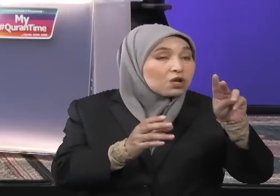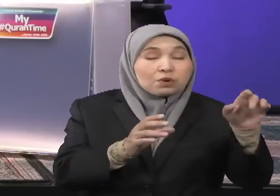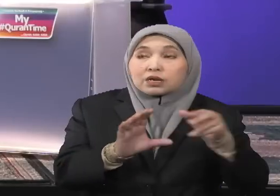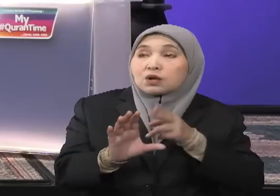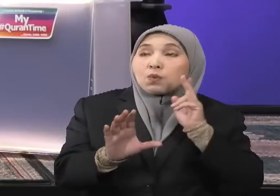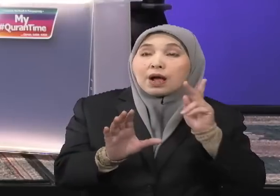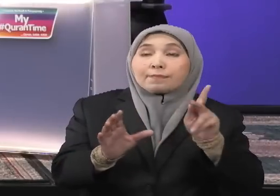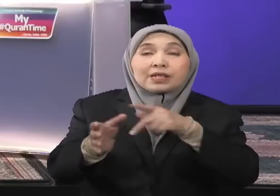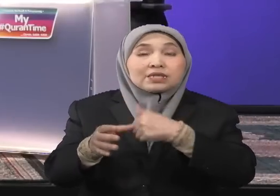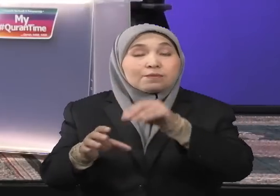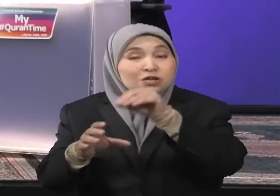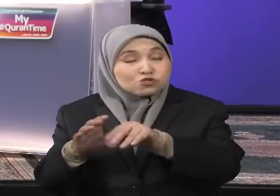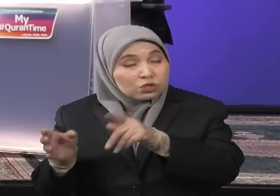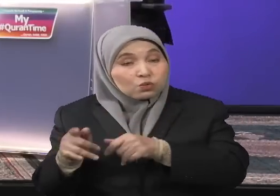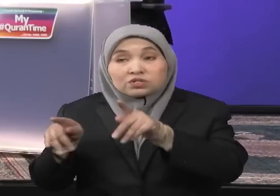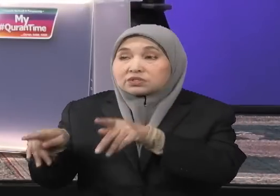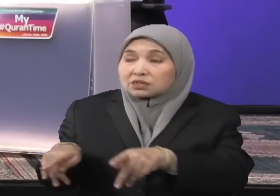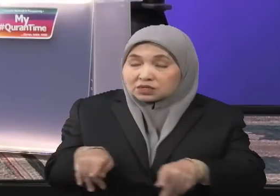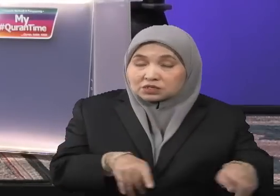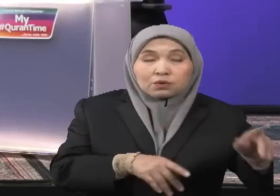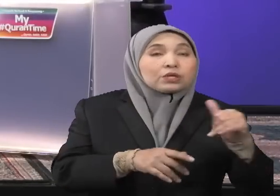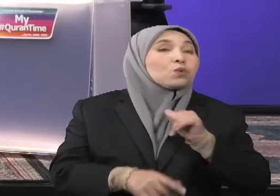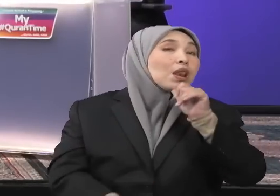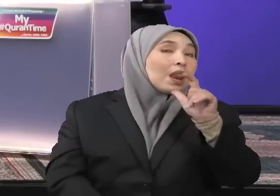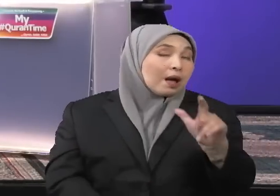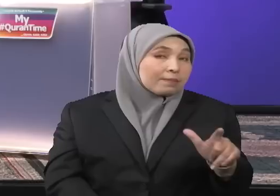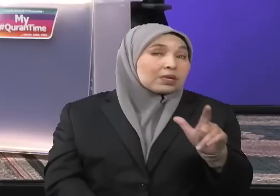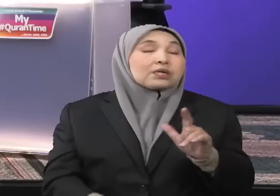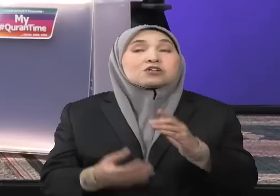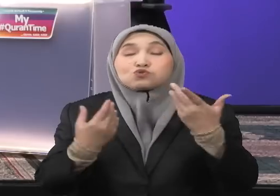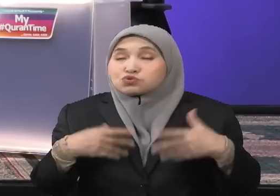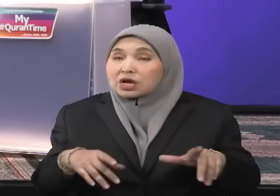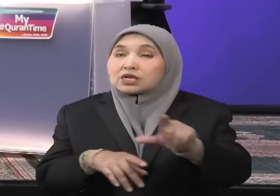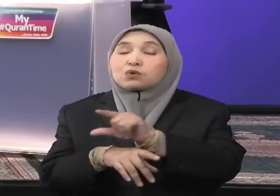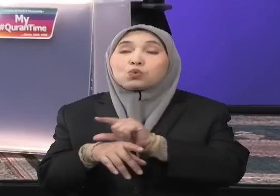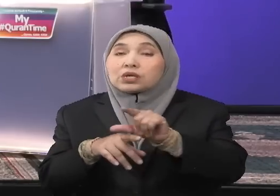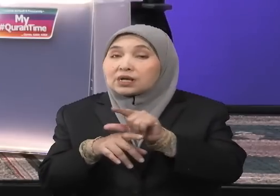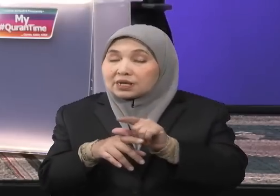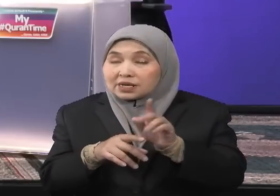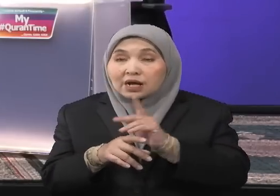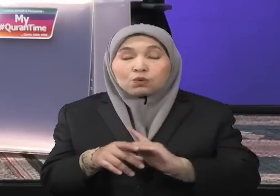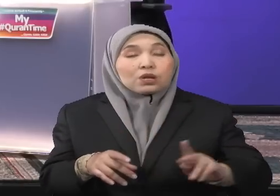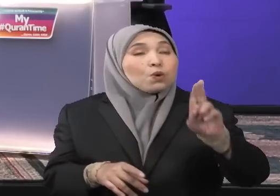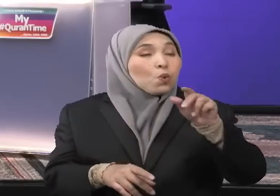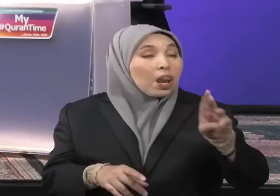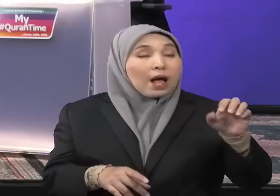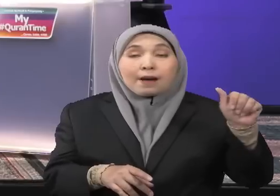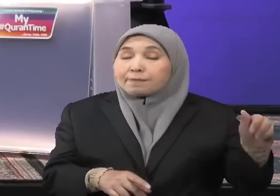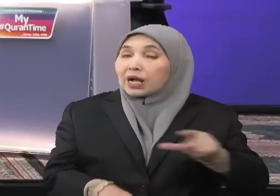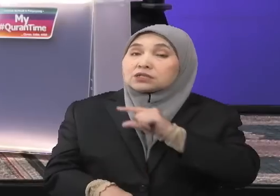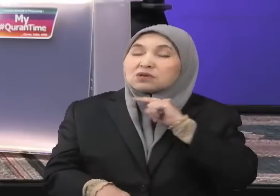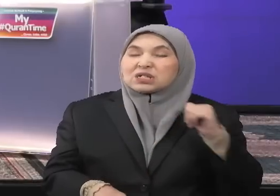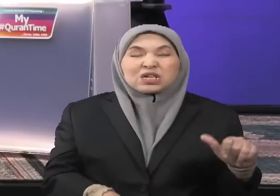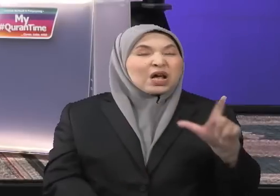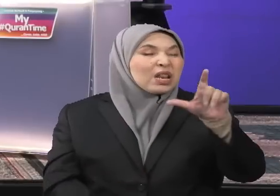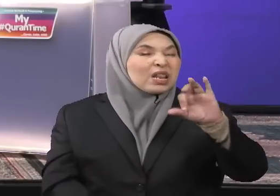Pati masuk Pati ini Pokoknya strategi itu memang strategi lamo yang tidak digunakan oleh kata-kata para ulama Yahudi yang jahat di